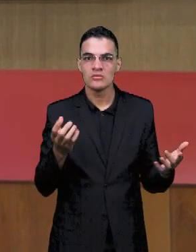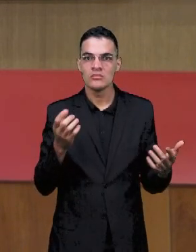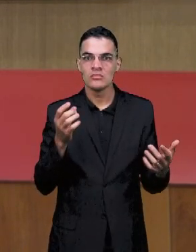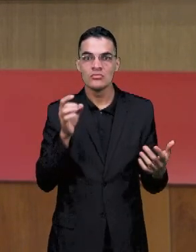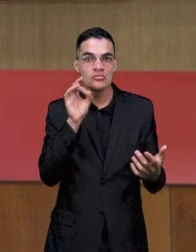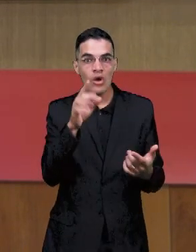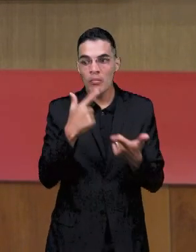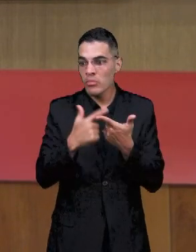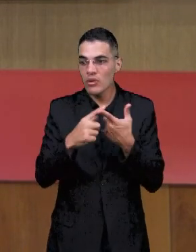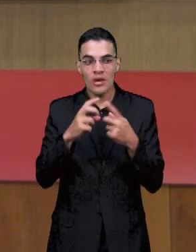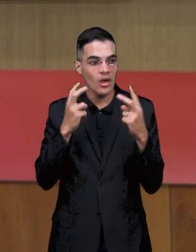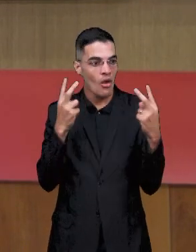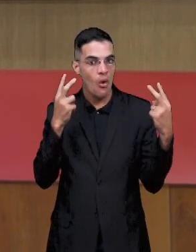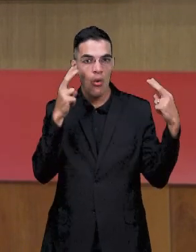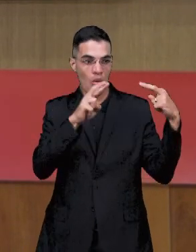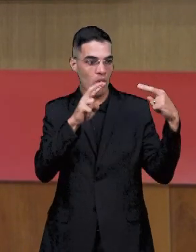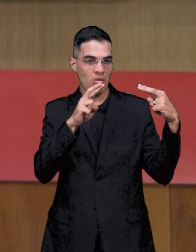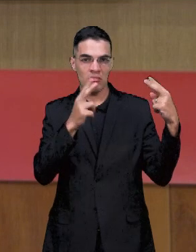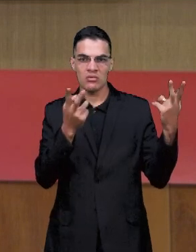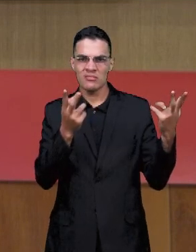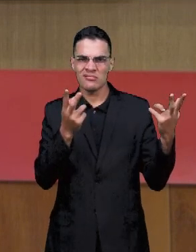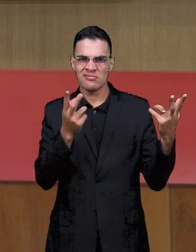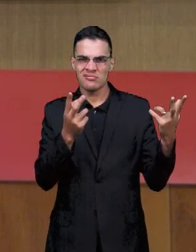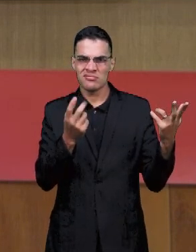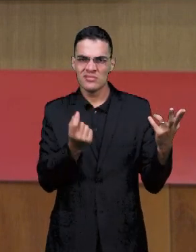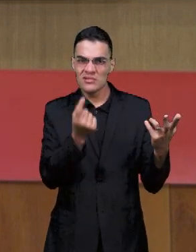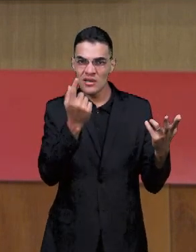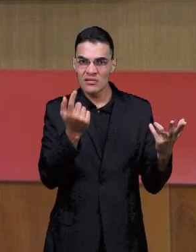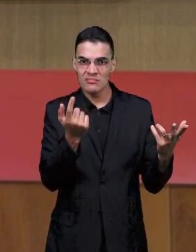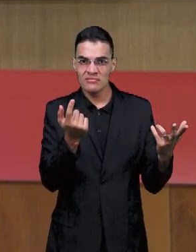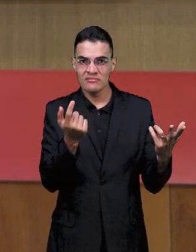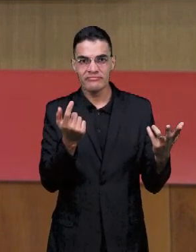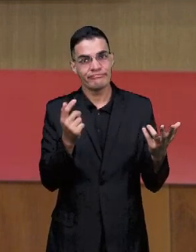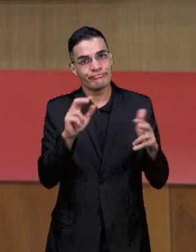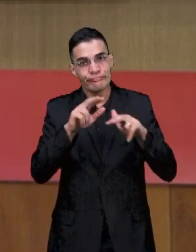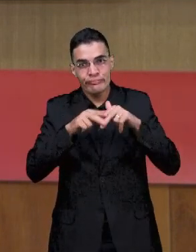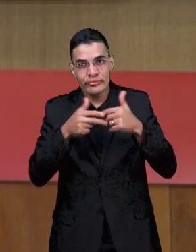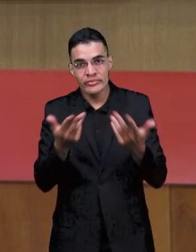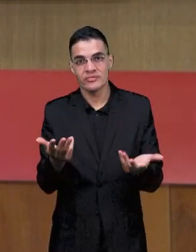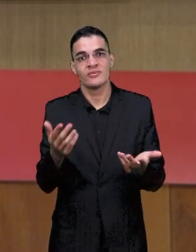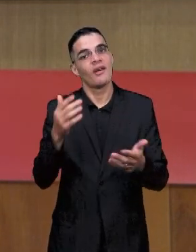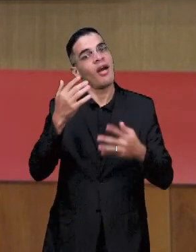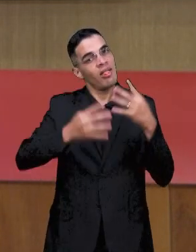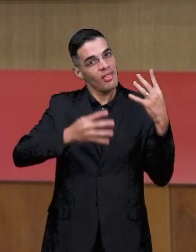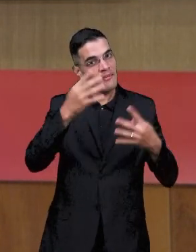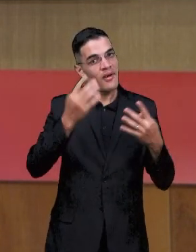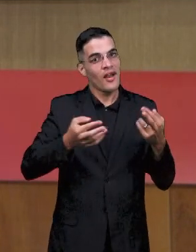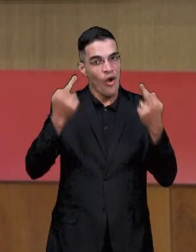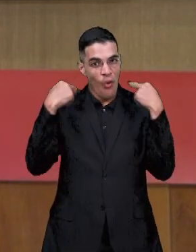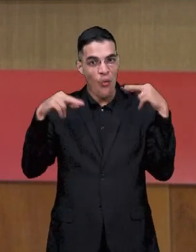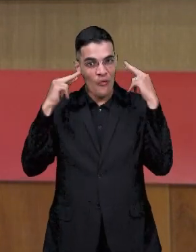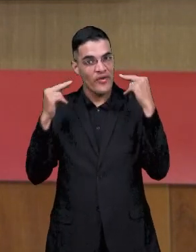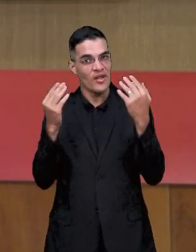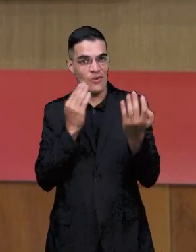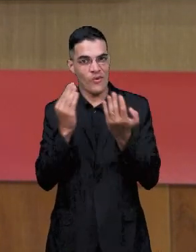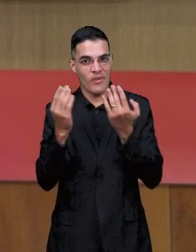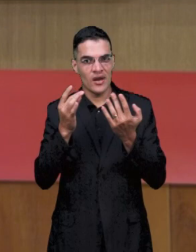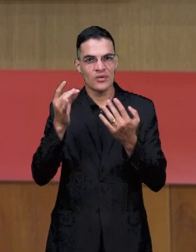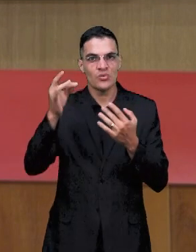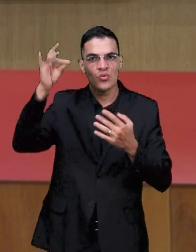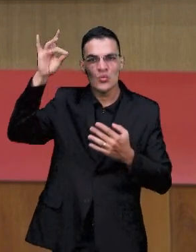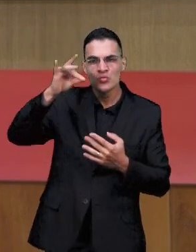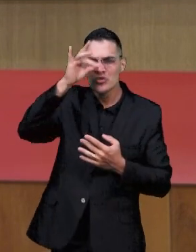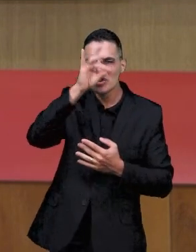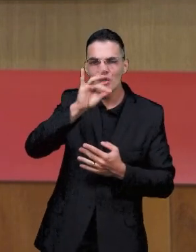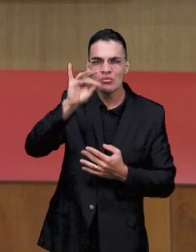не разговаривают. Вы знаете, один маленький комар может убить овцу.